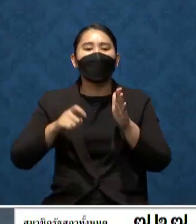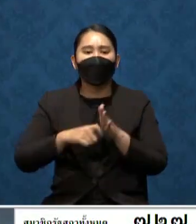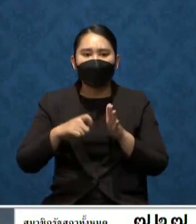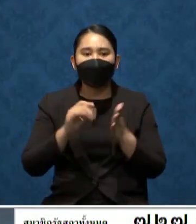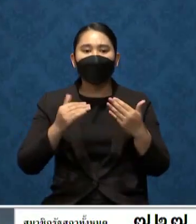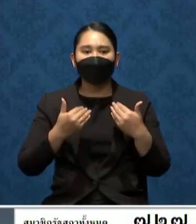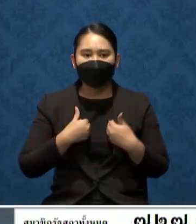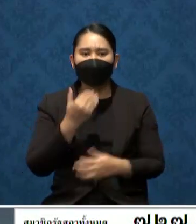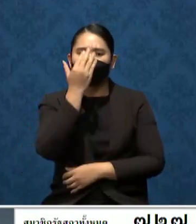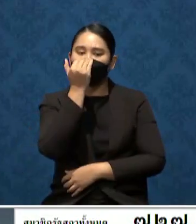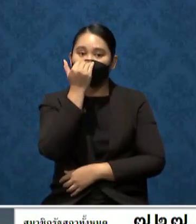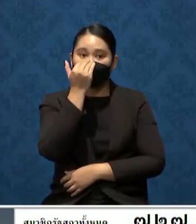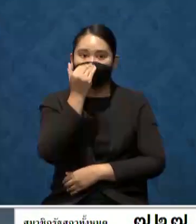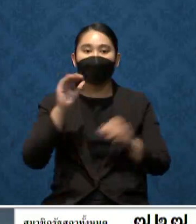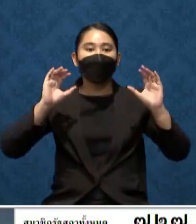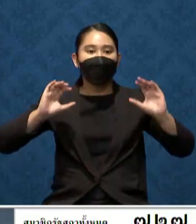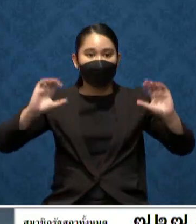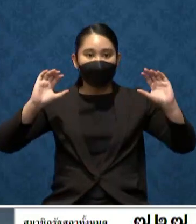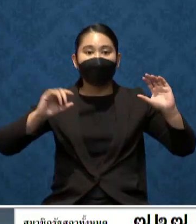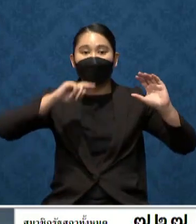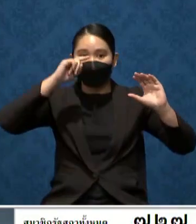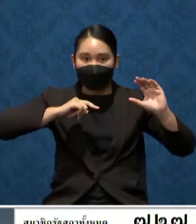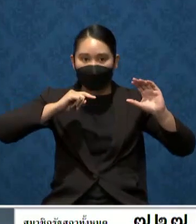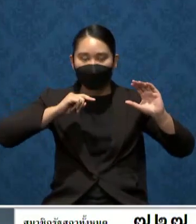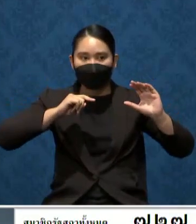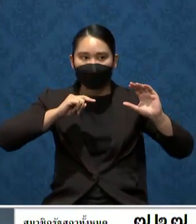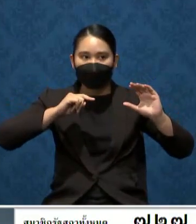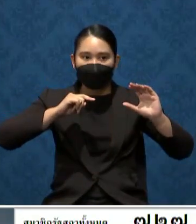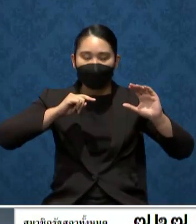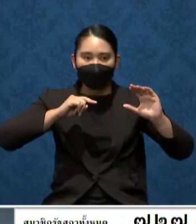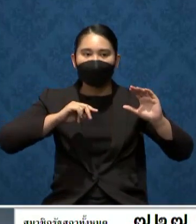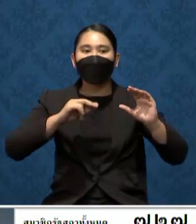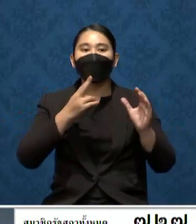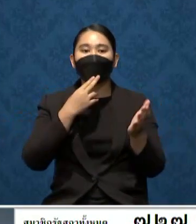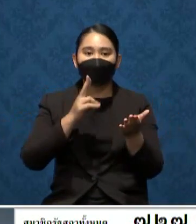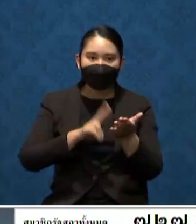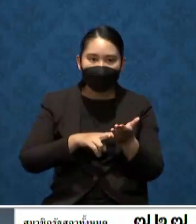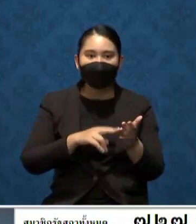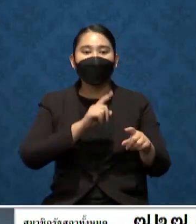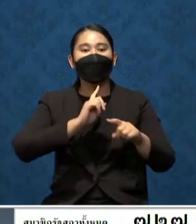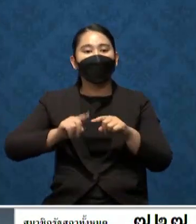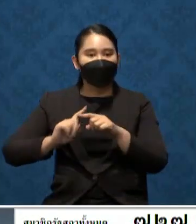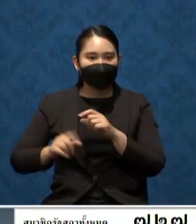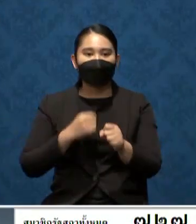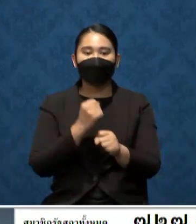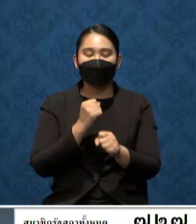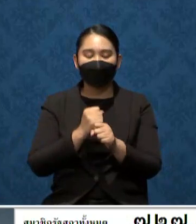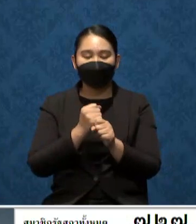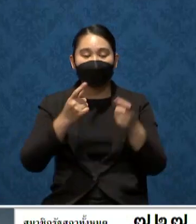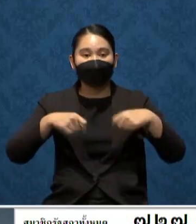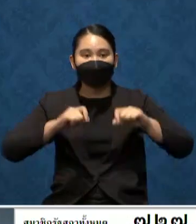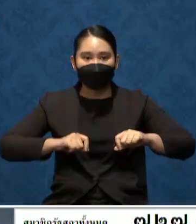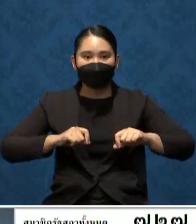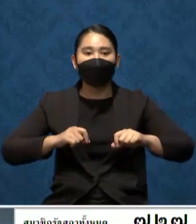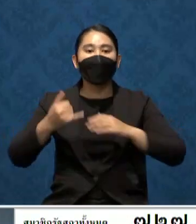ไมทางรัฐบาลถึงต้องเอาเรื่องที่ไปทำความตกลงหรือทำหนังสือสัญญาหรือทำข้อตกลงใดๆกับต่